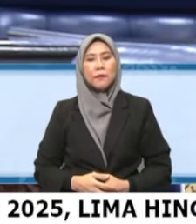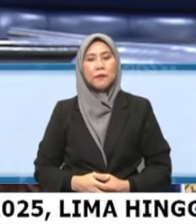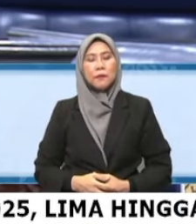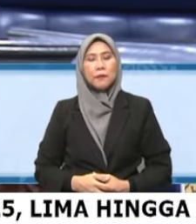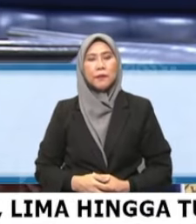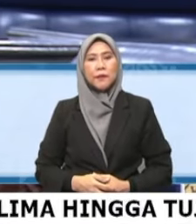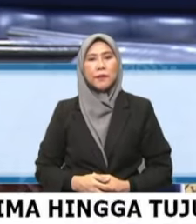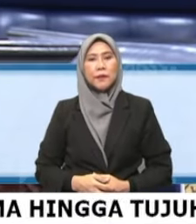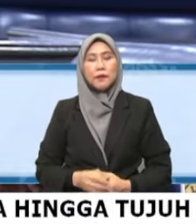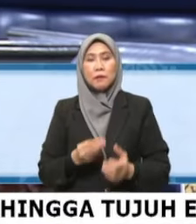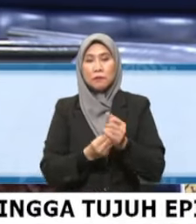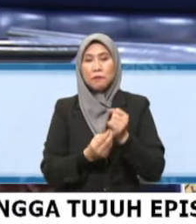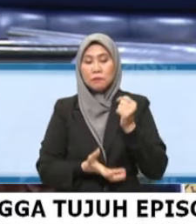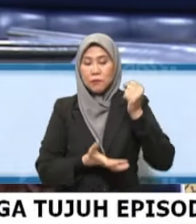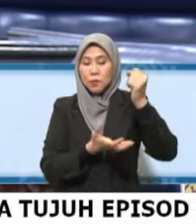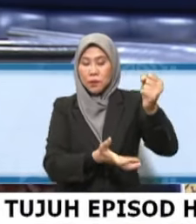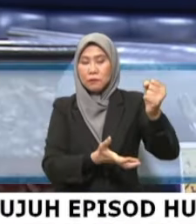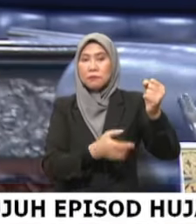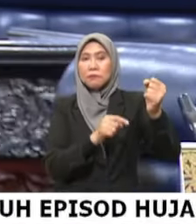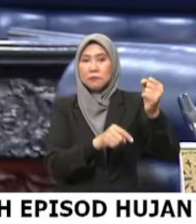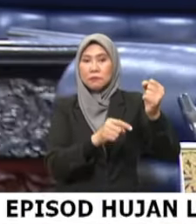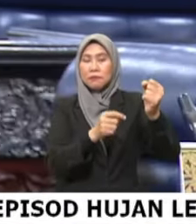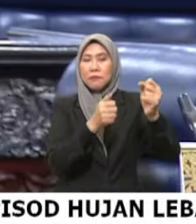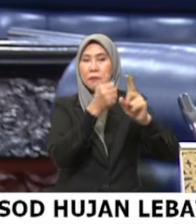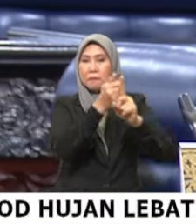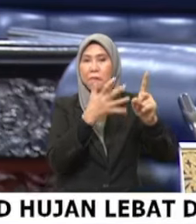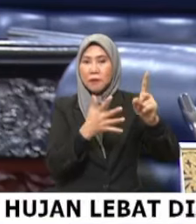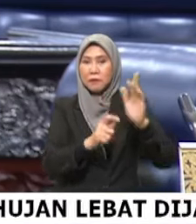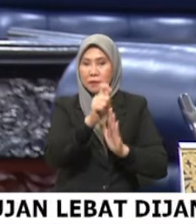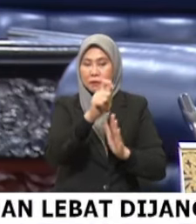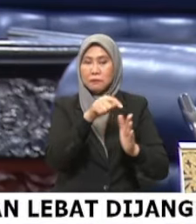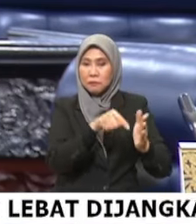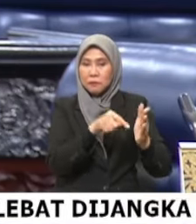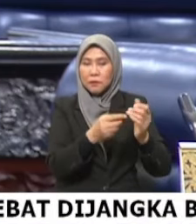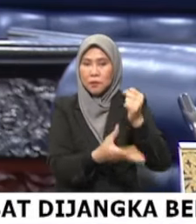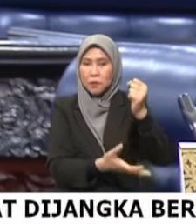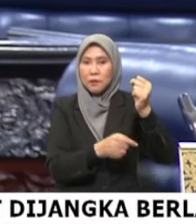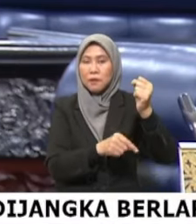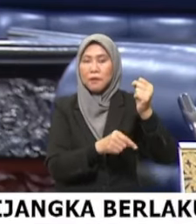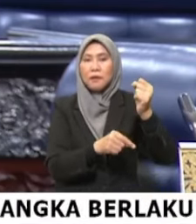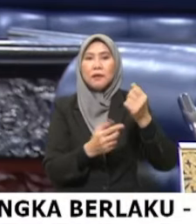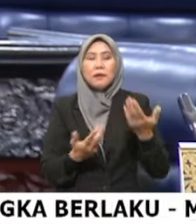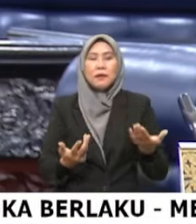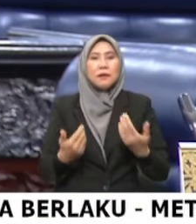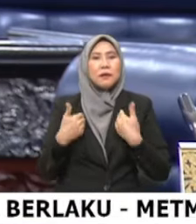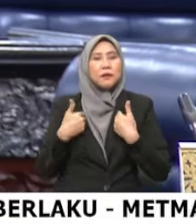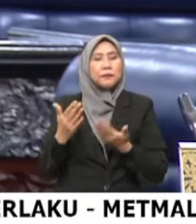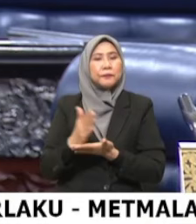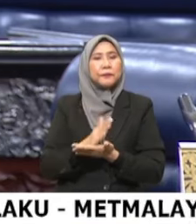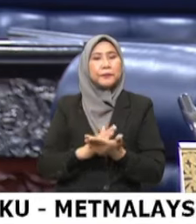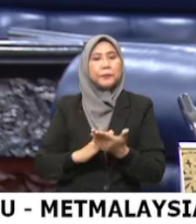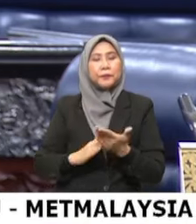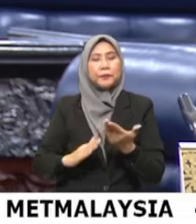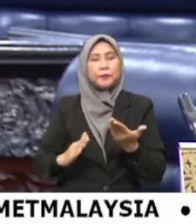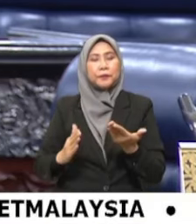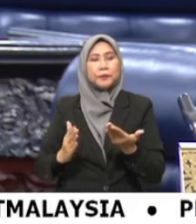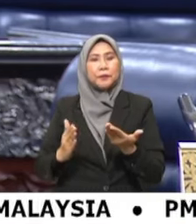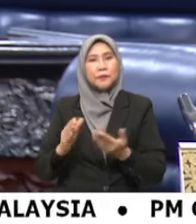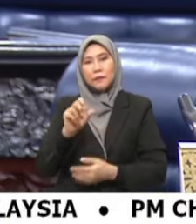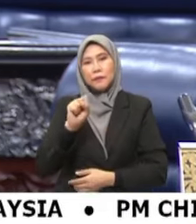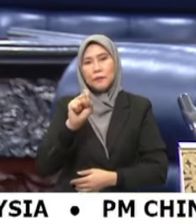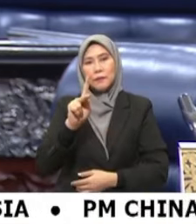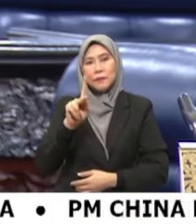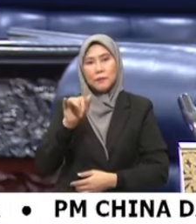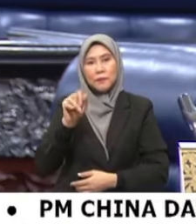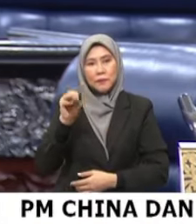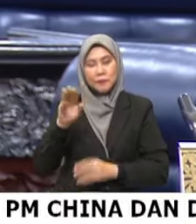Manakala dana berimpak tinggi, High Impact Fund, pula merupakan sebahagian daripada Customized Incentive Scheme